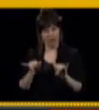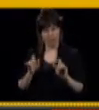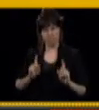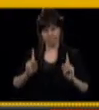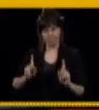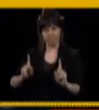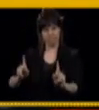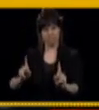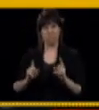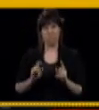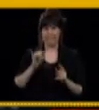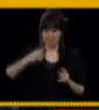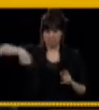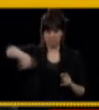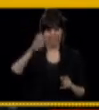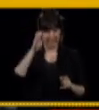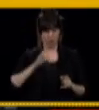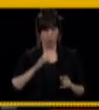ensemble cette date à merci